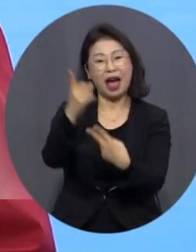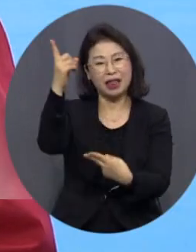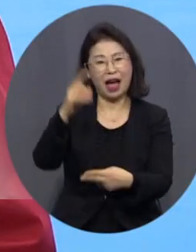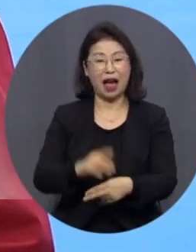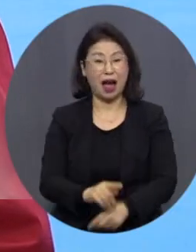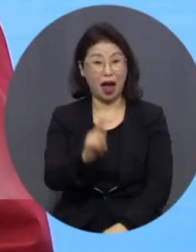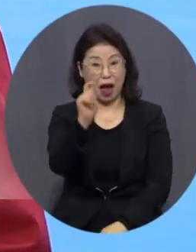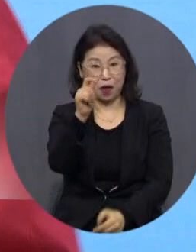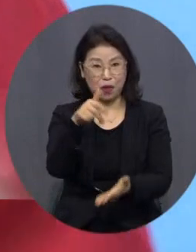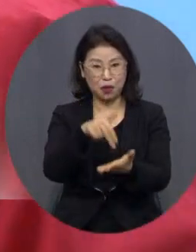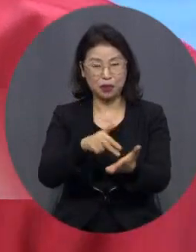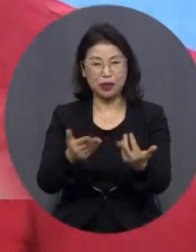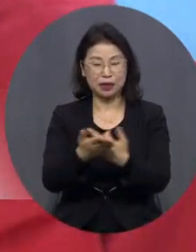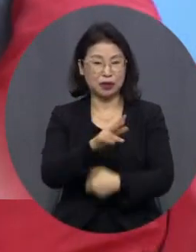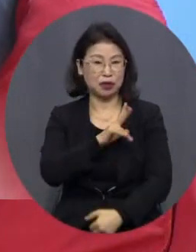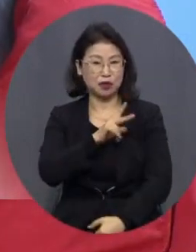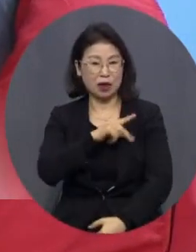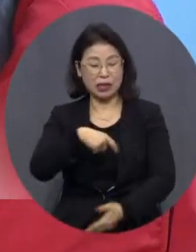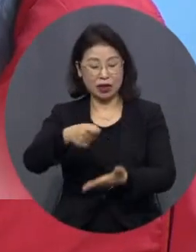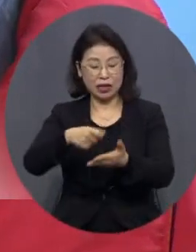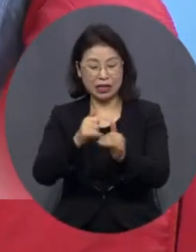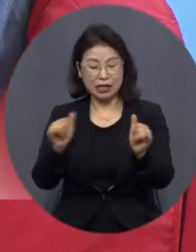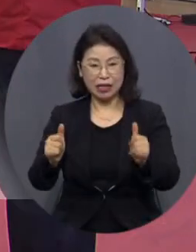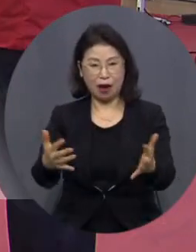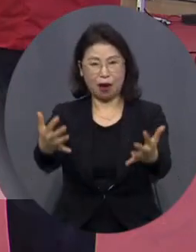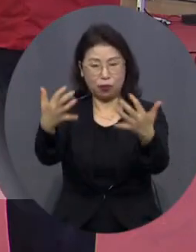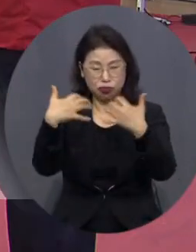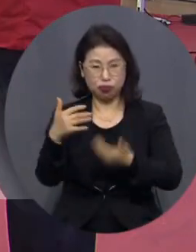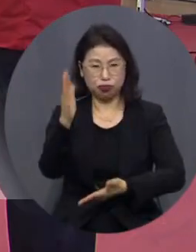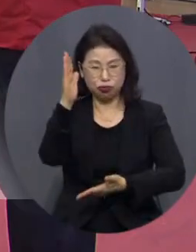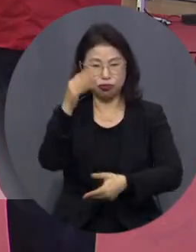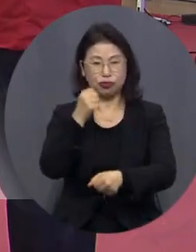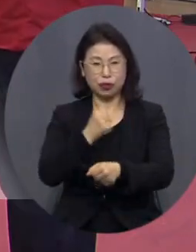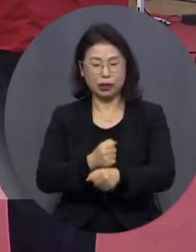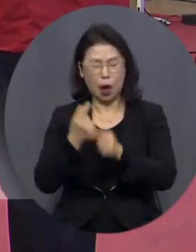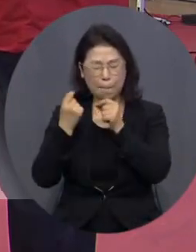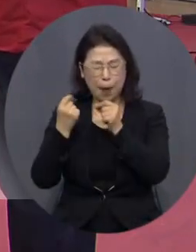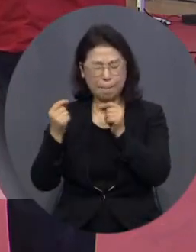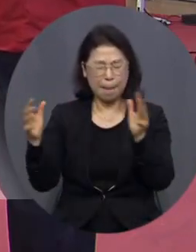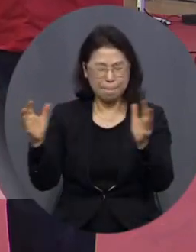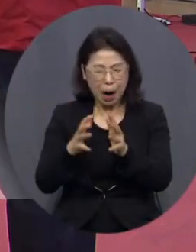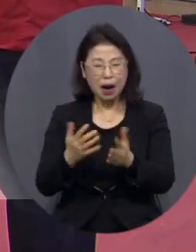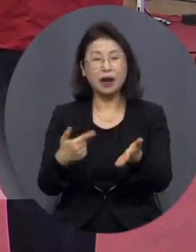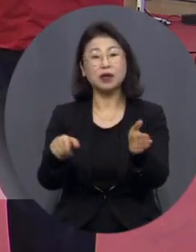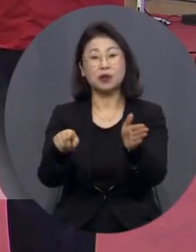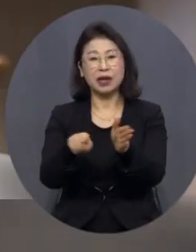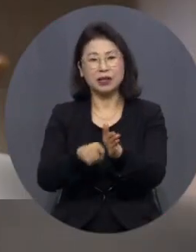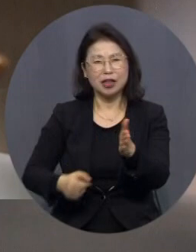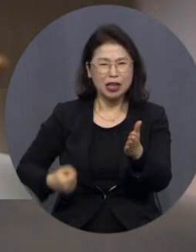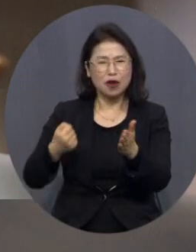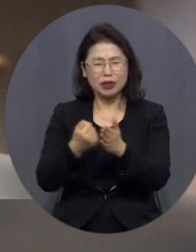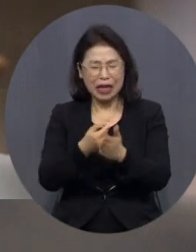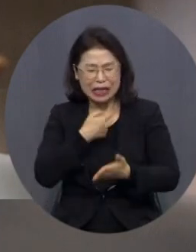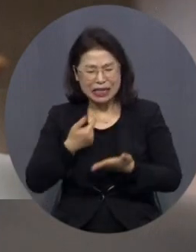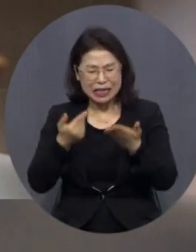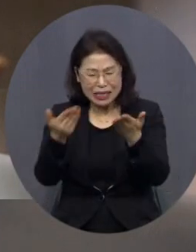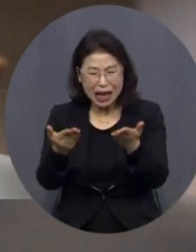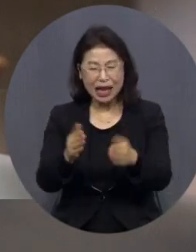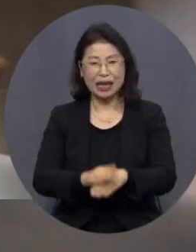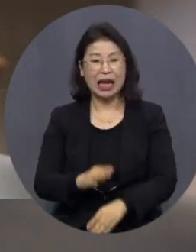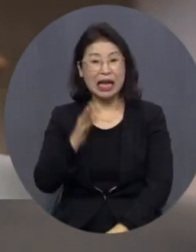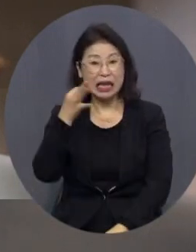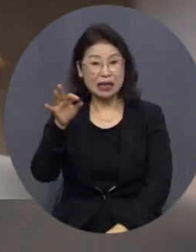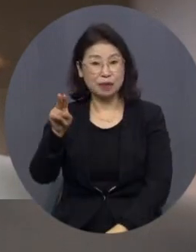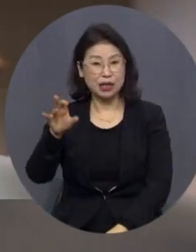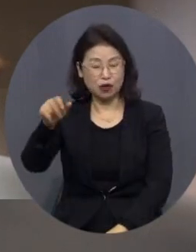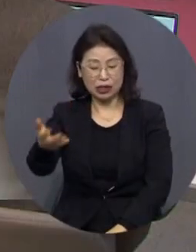고강철 예비 후보는 제주도의회에서 기자회견을 열고 보수의 재건과 결집을 위해 결단과 희생을 보여준